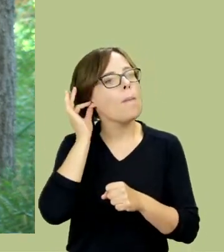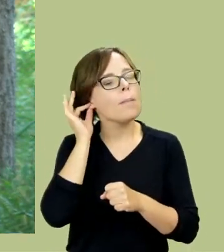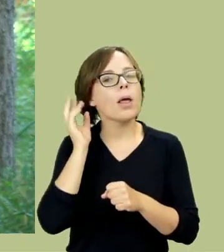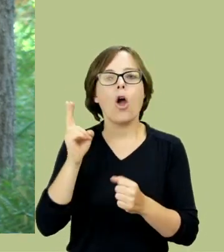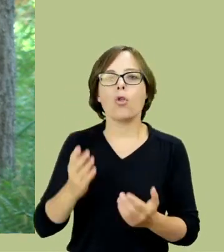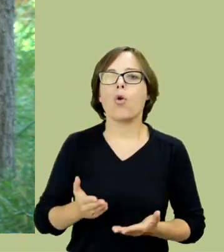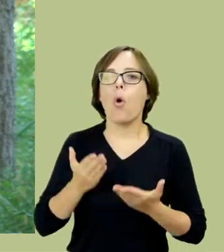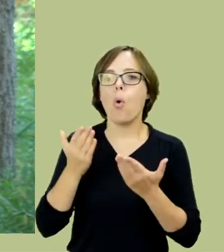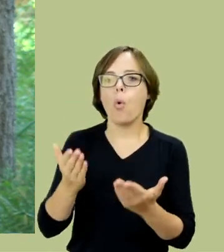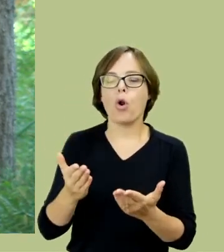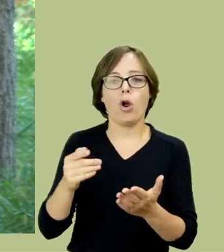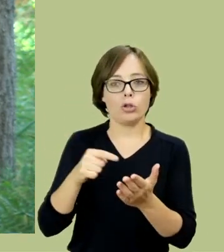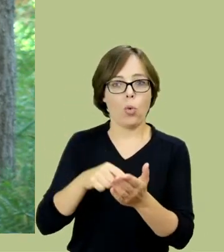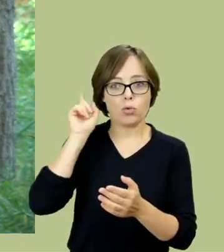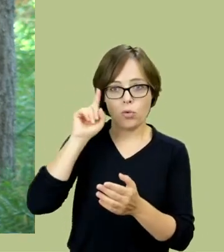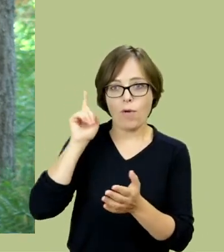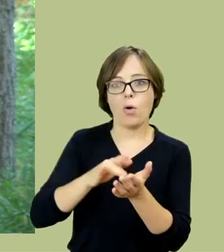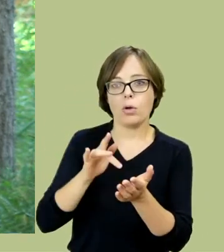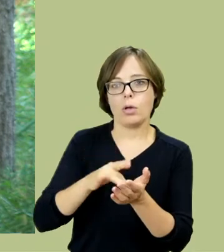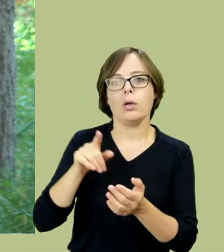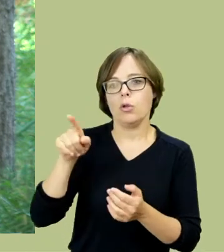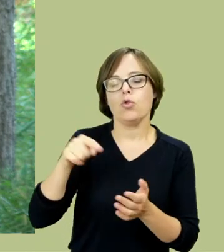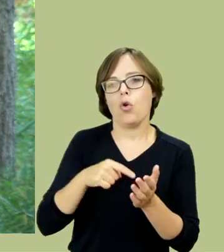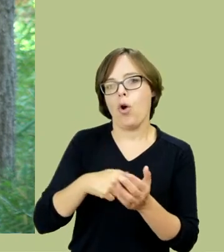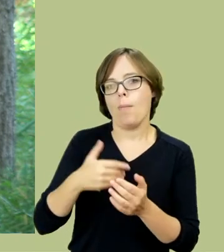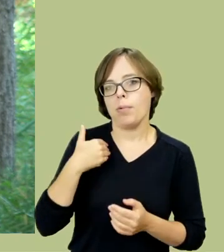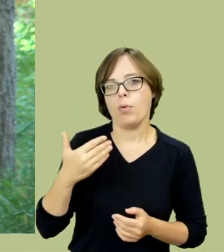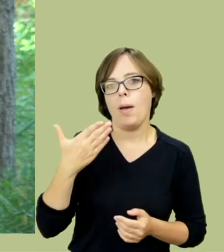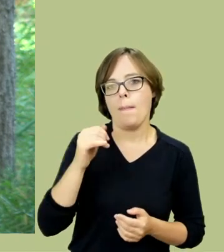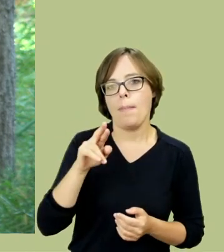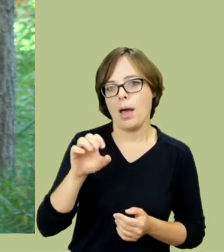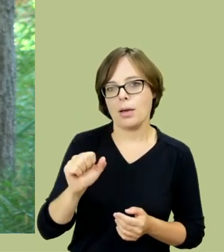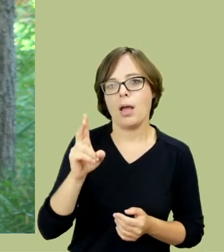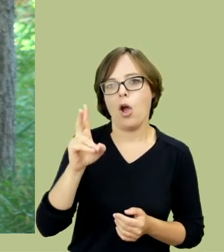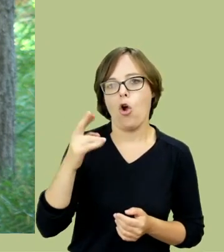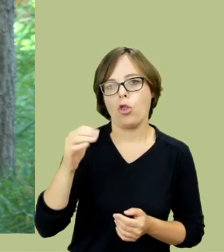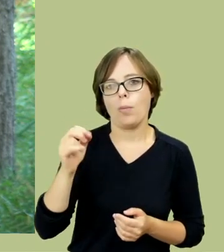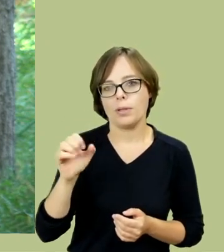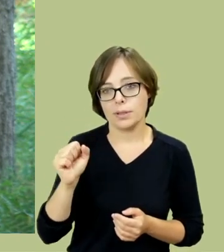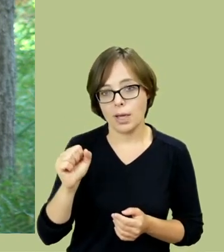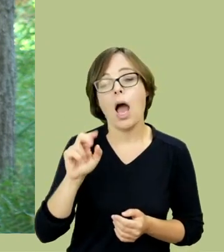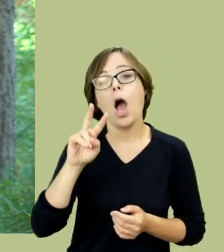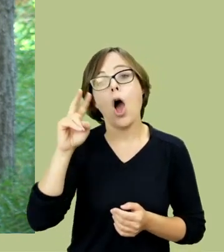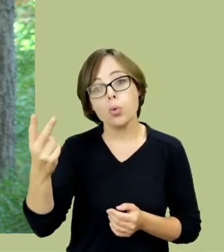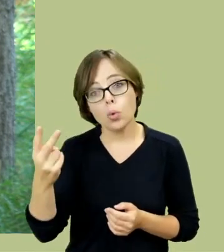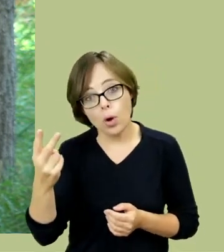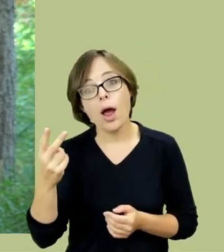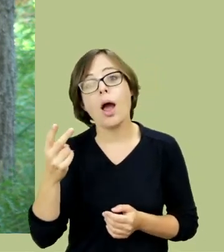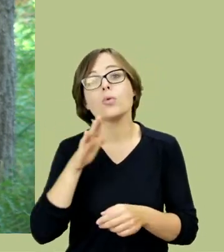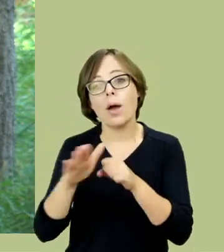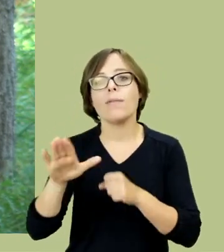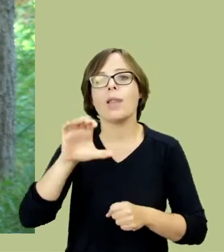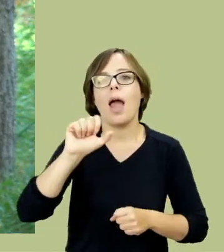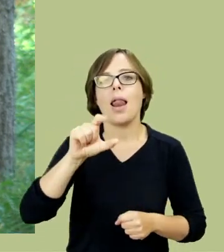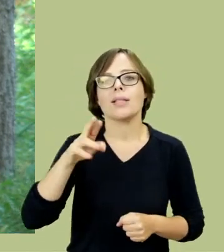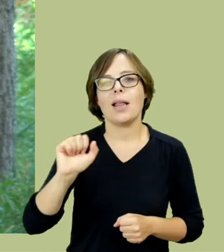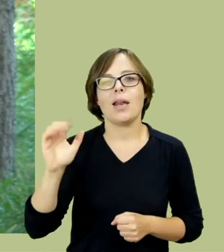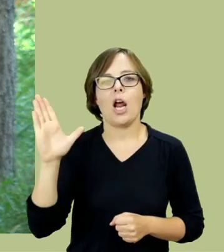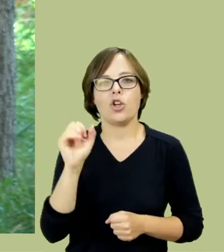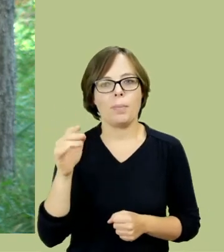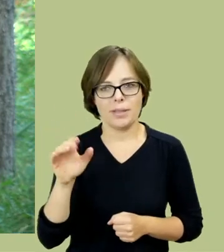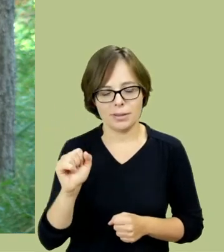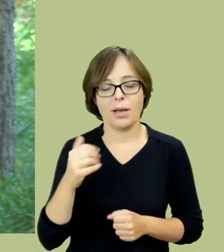równą Konopnickiej suwalczanką jest właśnie Aleksandra Szczerbińska. Muzeum wydało